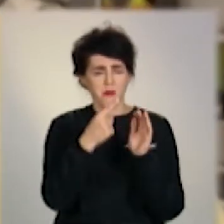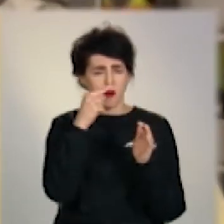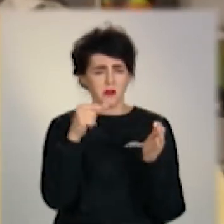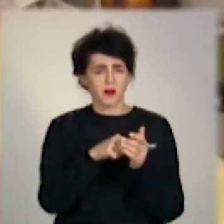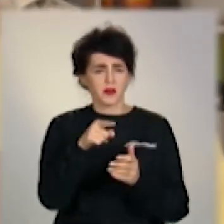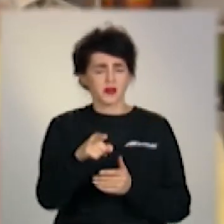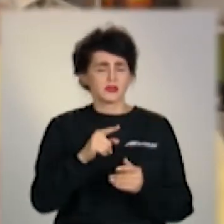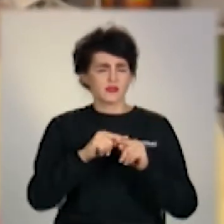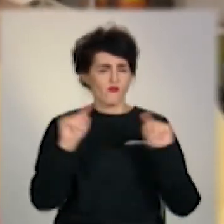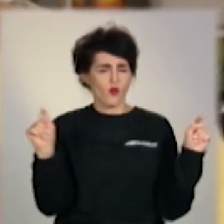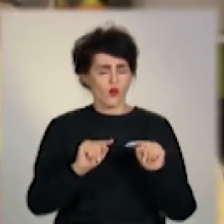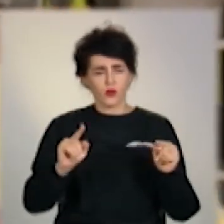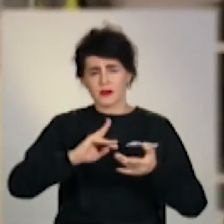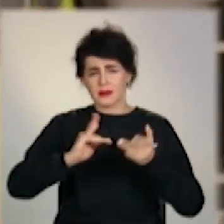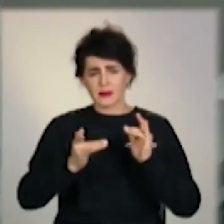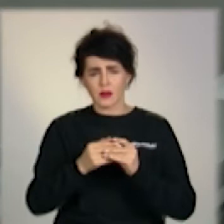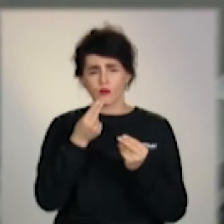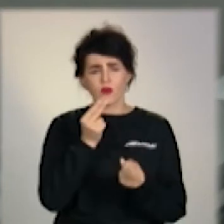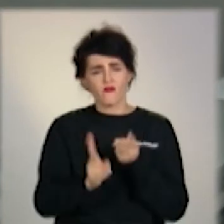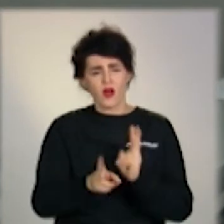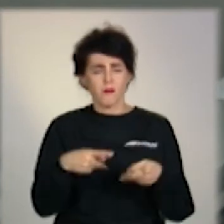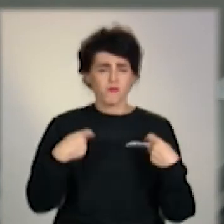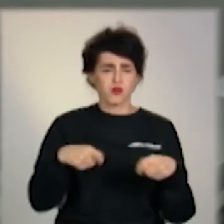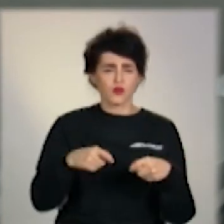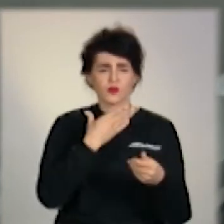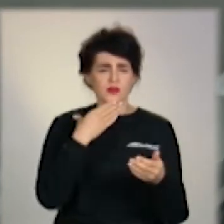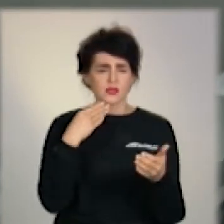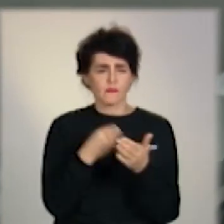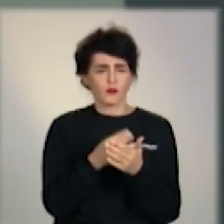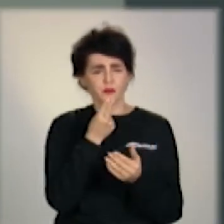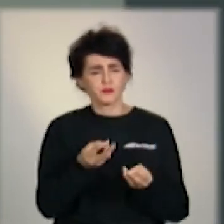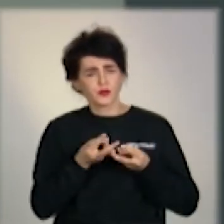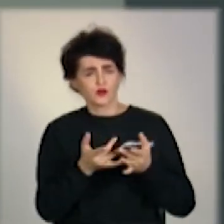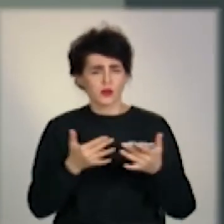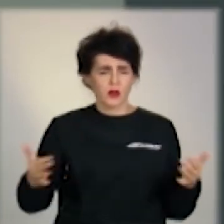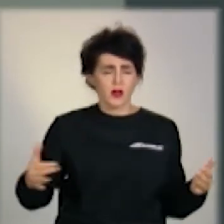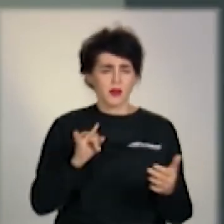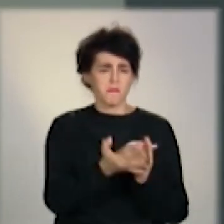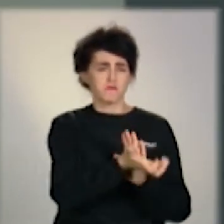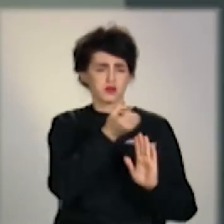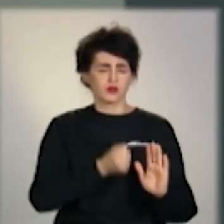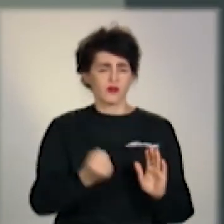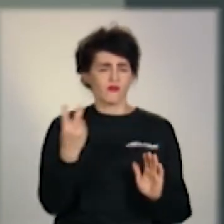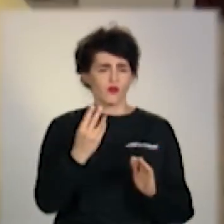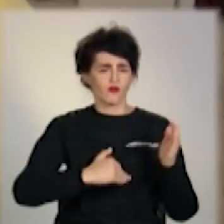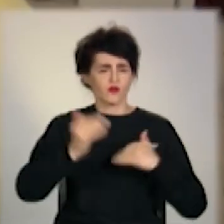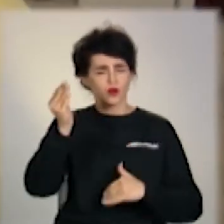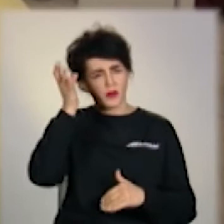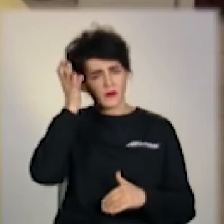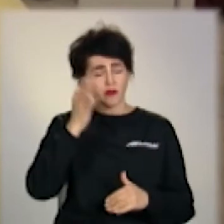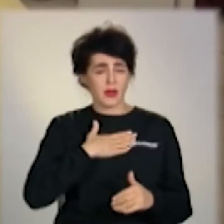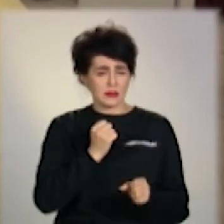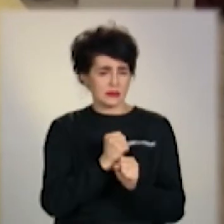зіркою соцмереж. Готує та продає авторські смаколики і паралельно отримує другу освіту. Сирники